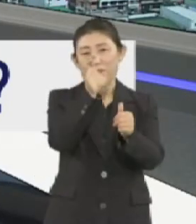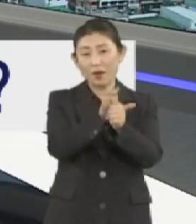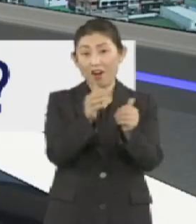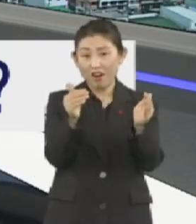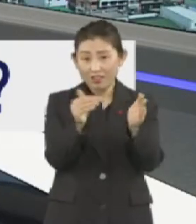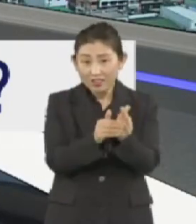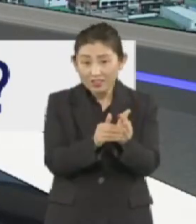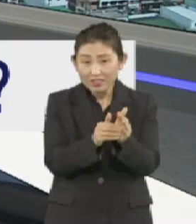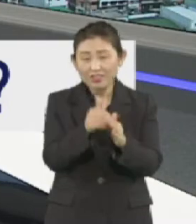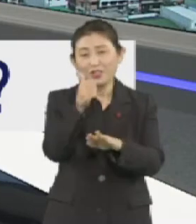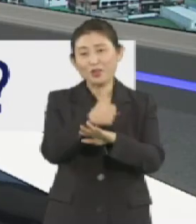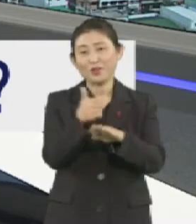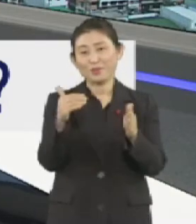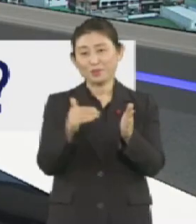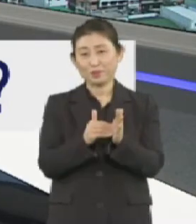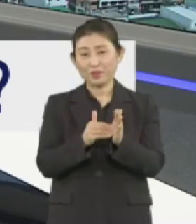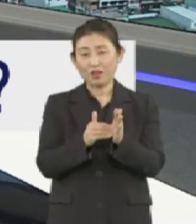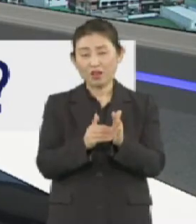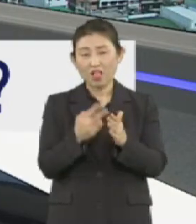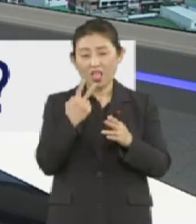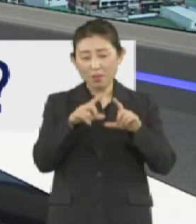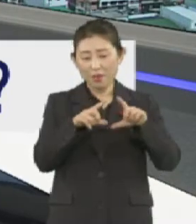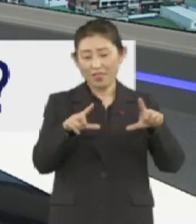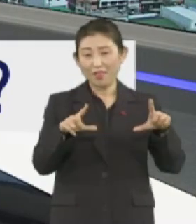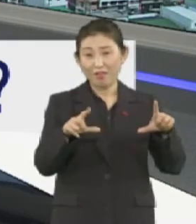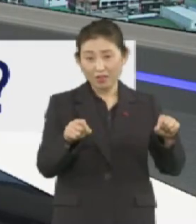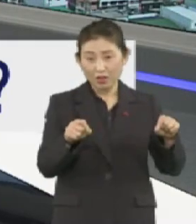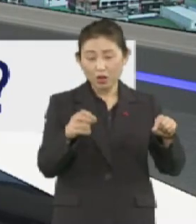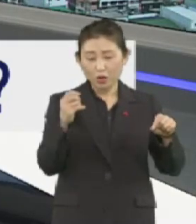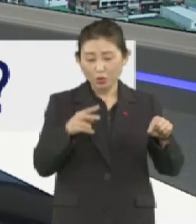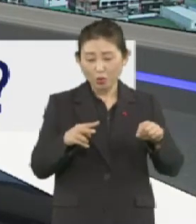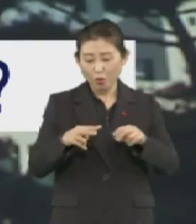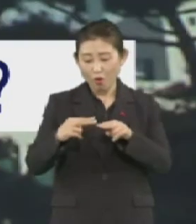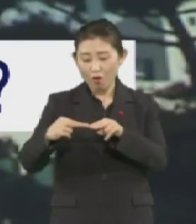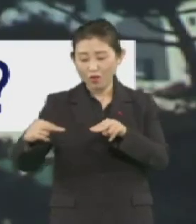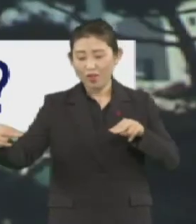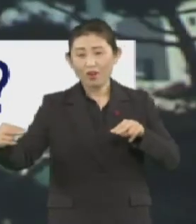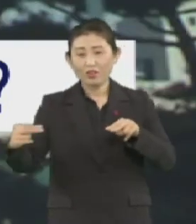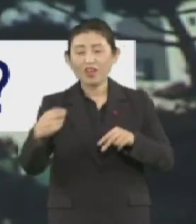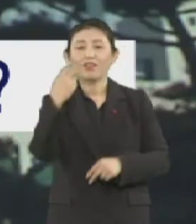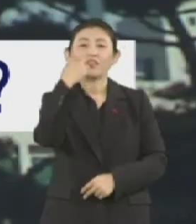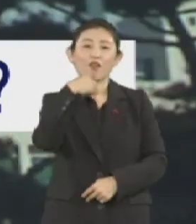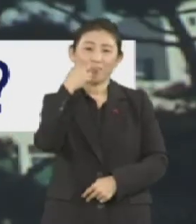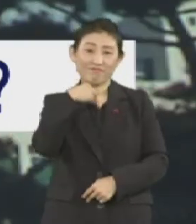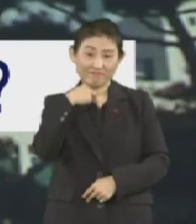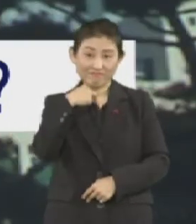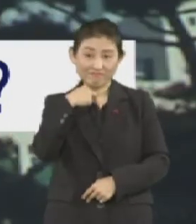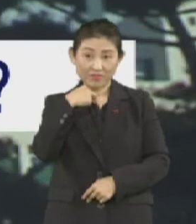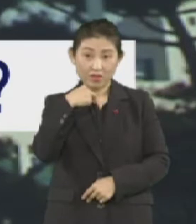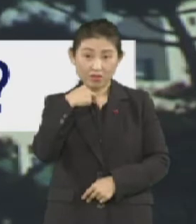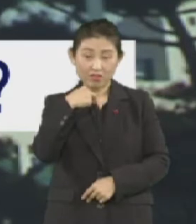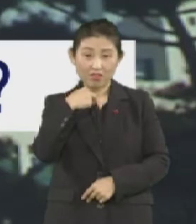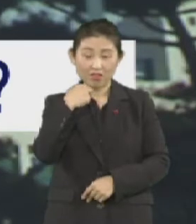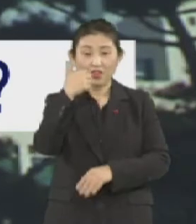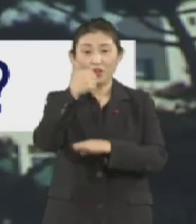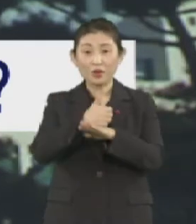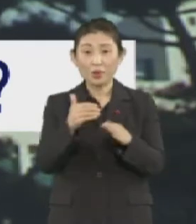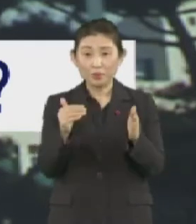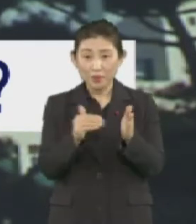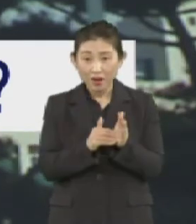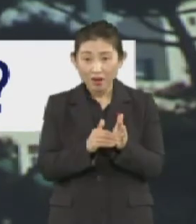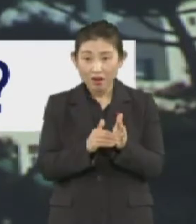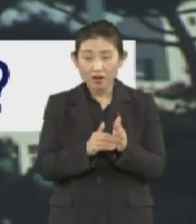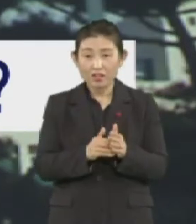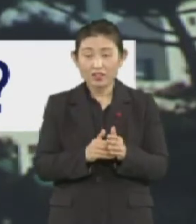이를 바탕으로 배터리 플러스 가선을 겸하는 방식의 용역 결과가 있는데요.